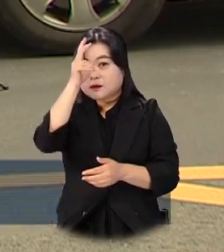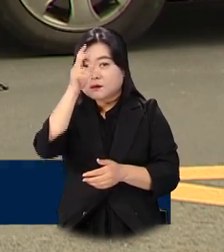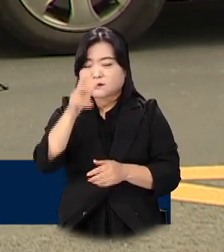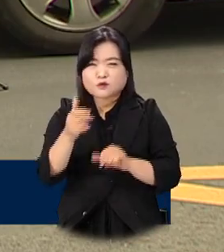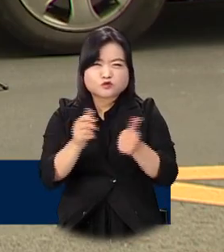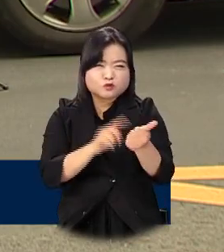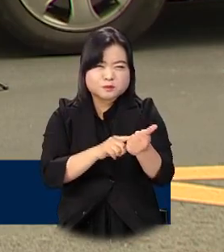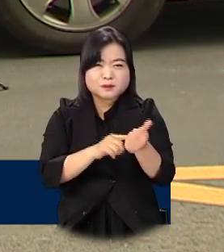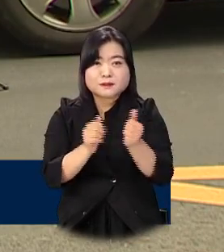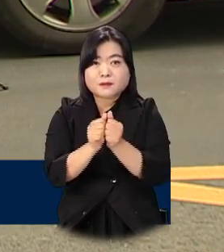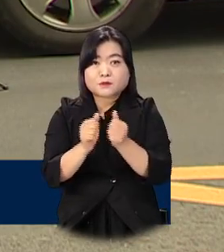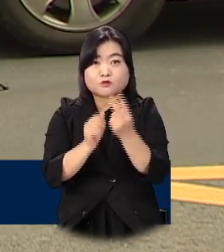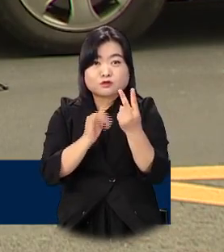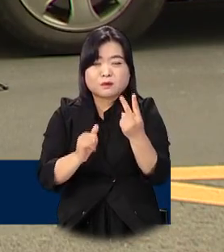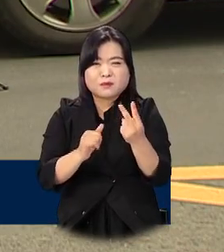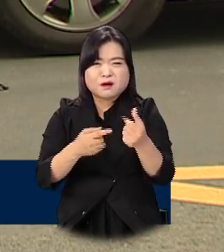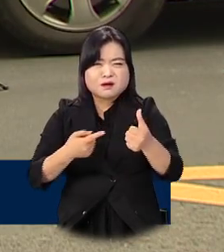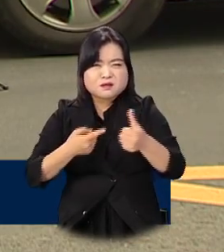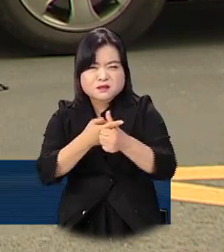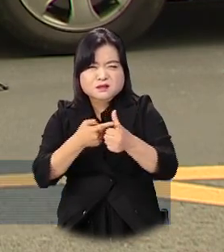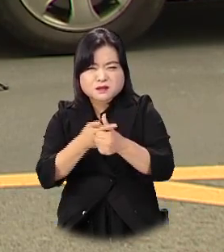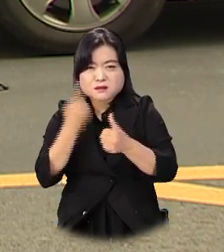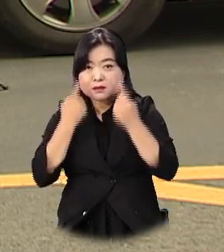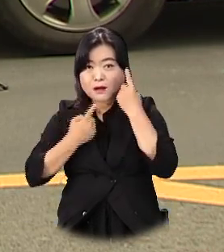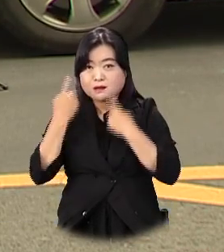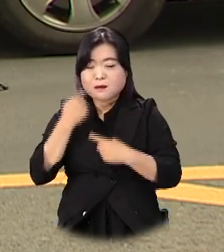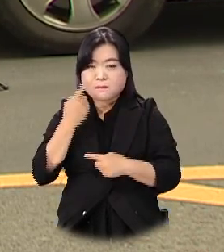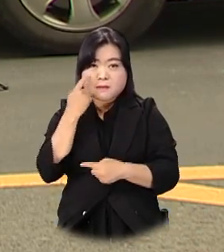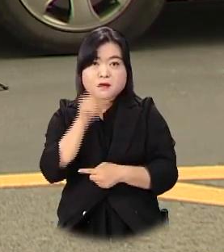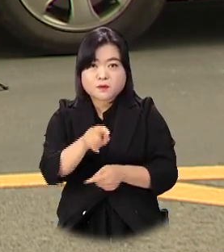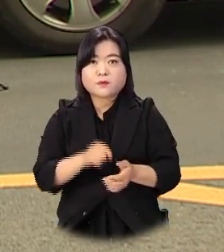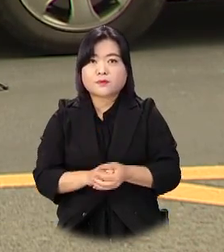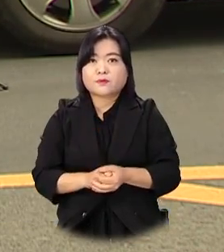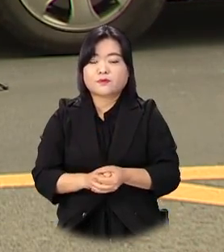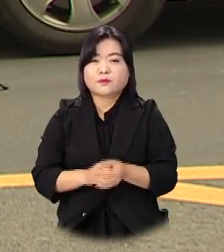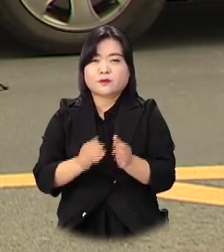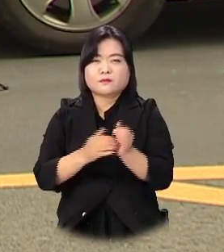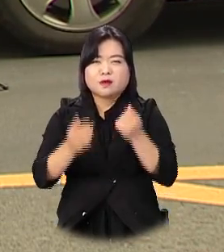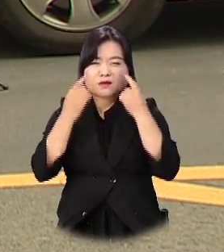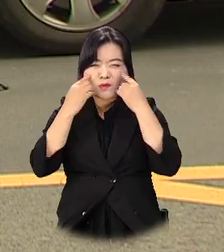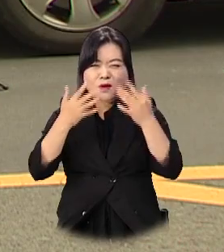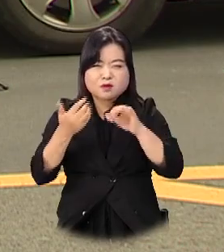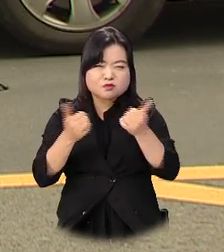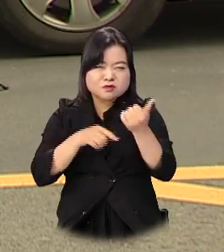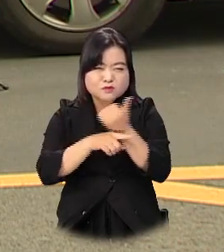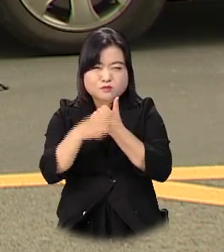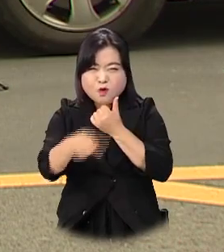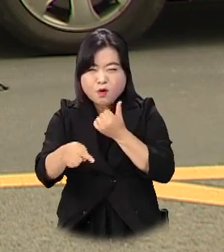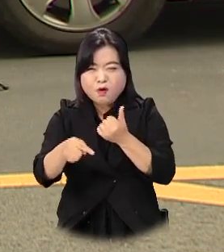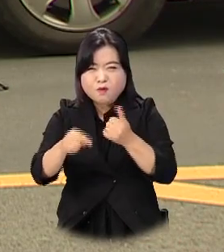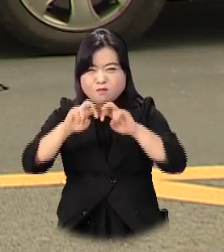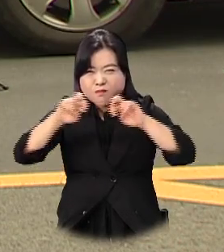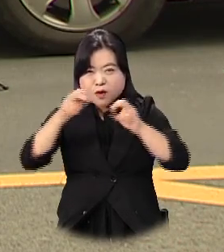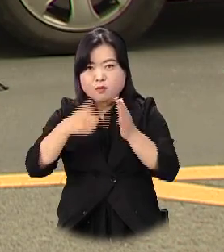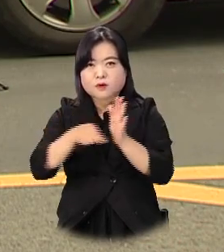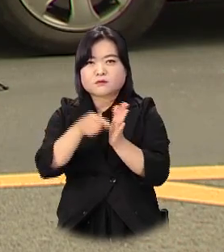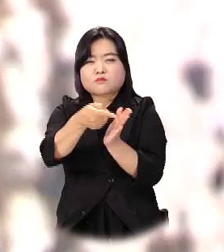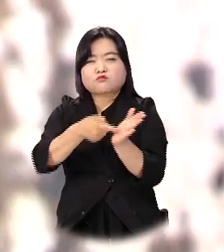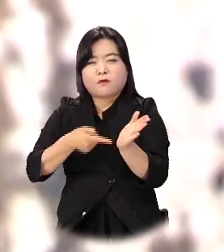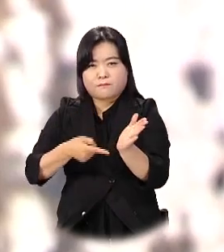숨진 남성 2명의 몸에서 흉기에 찔린 자상 흔적을 발견했는데 정확한 사망 원인 파악을 위해 부검에 들어갈